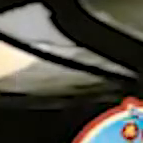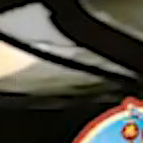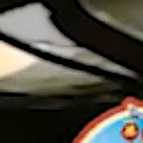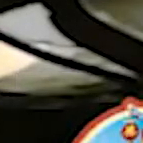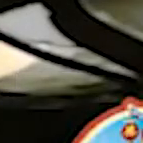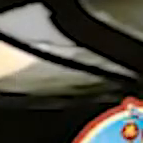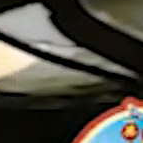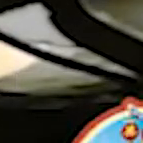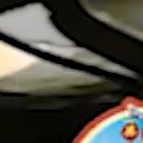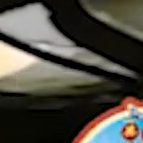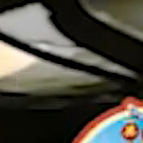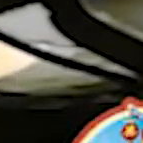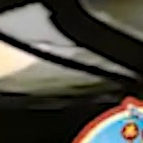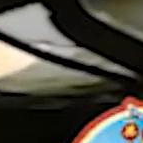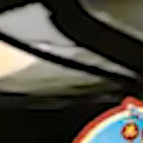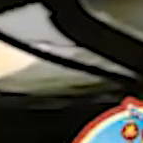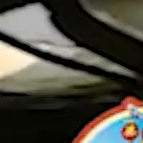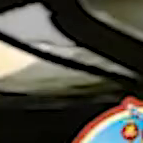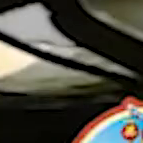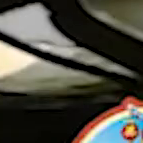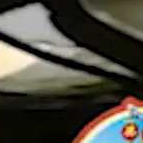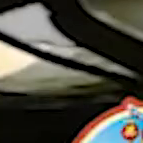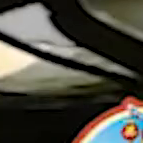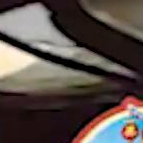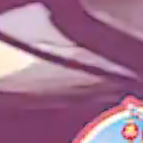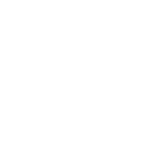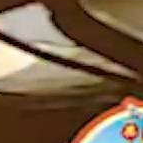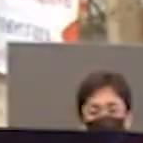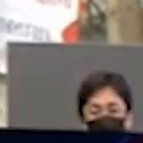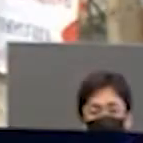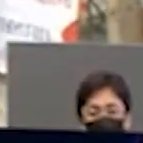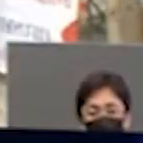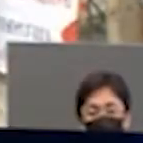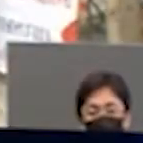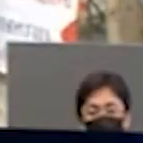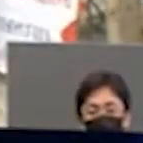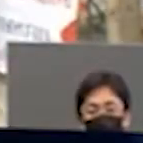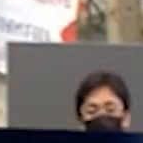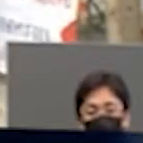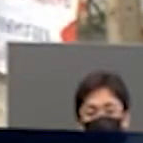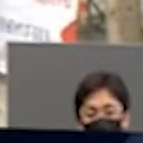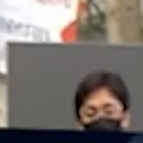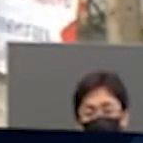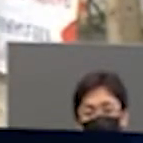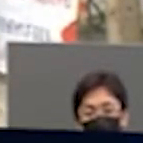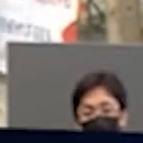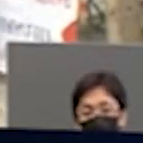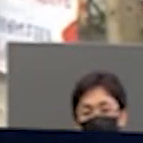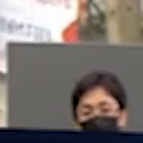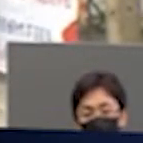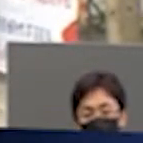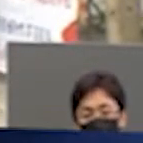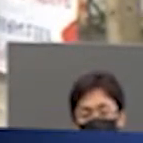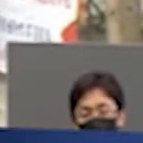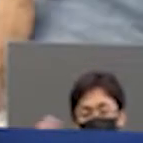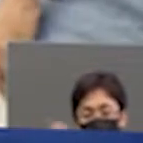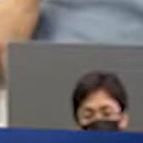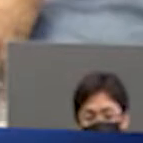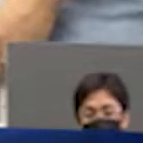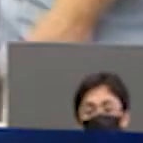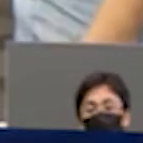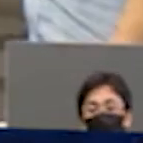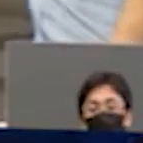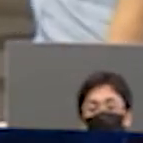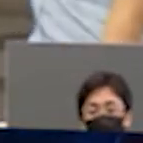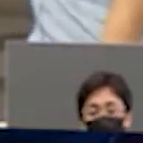ใช้สอยอยู่ในโครงการคนละครึ่งเฟส 5ครับใครที่ลงทะเบียนแล้วใครที่ได้เสร็จ